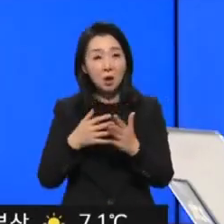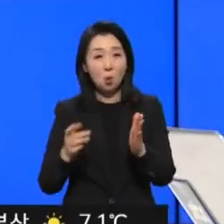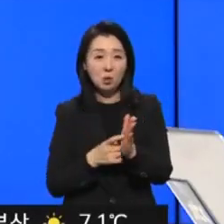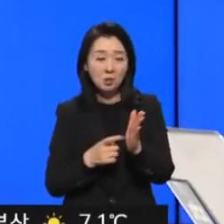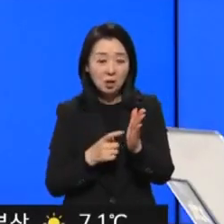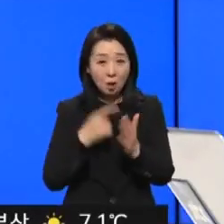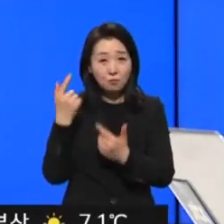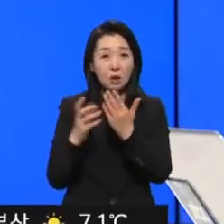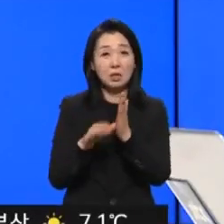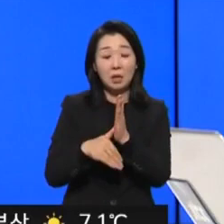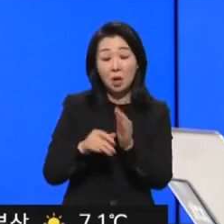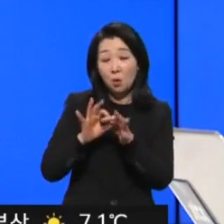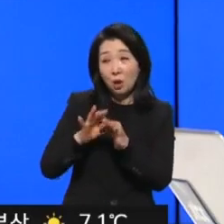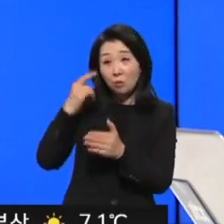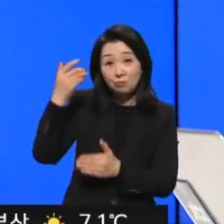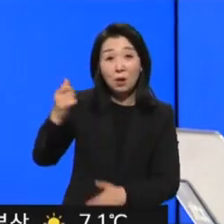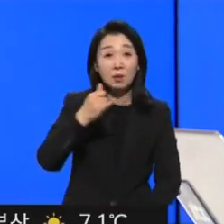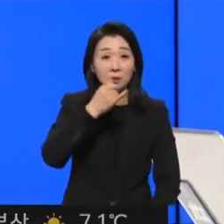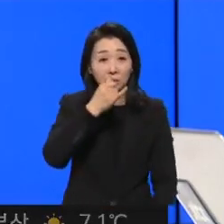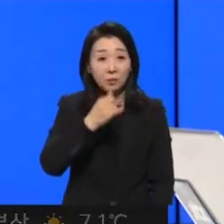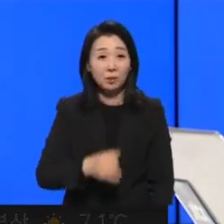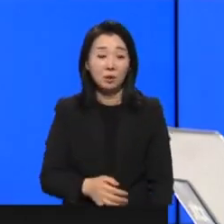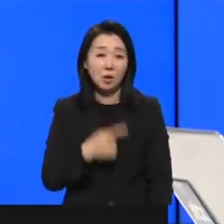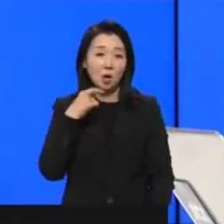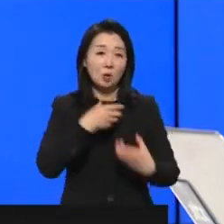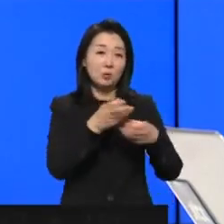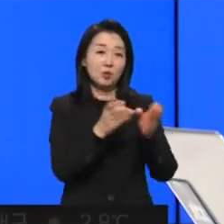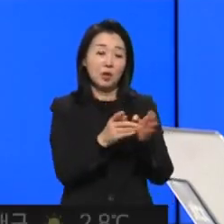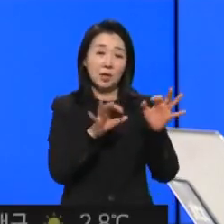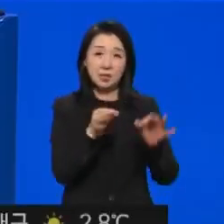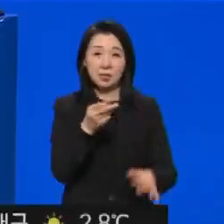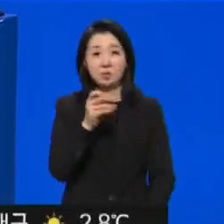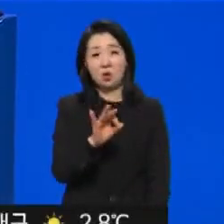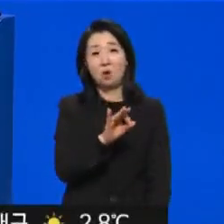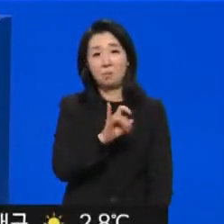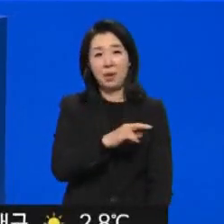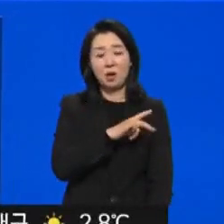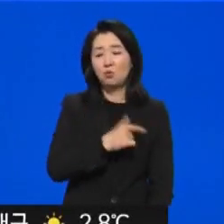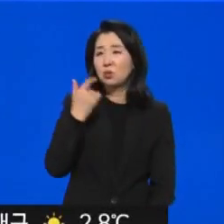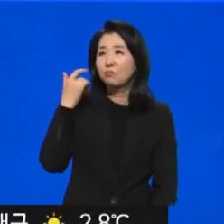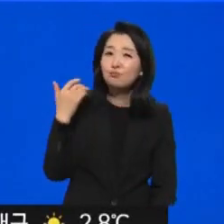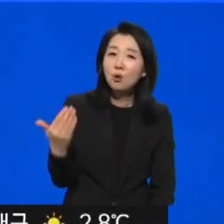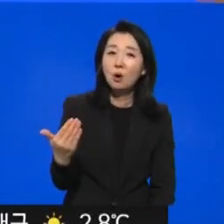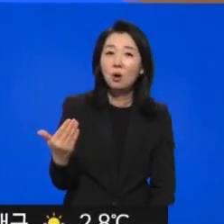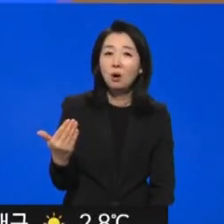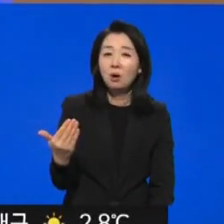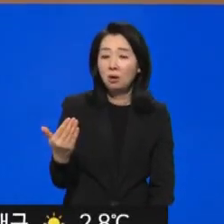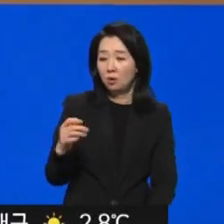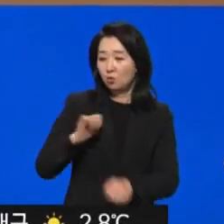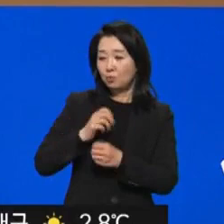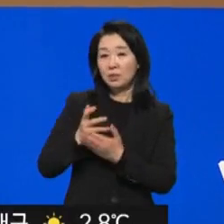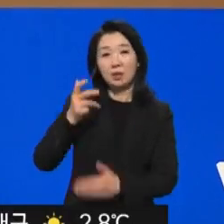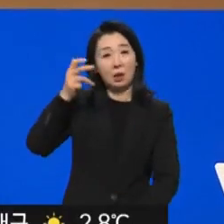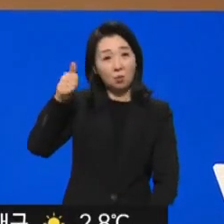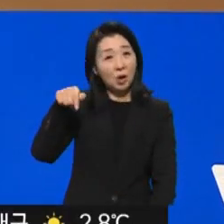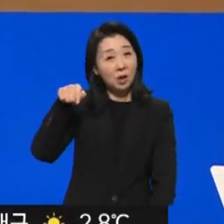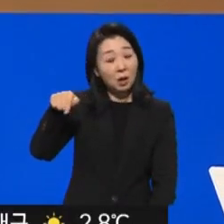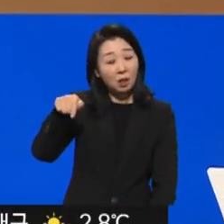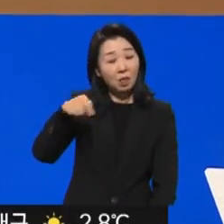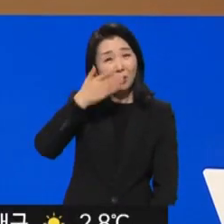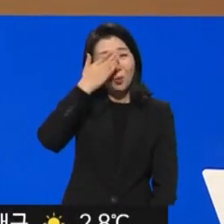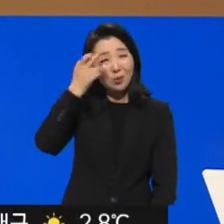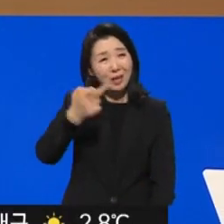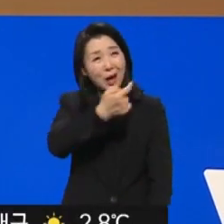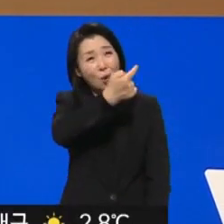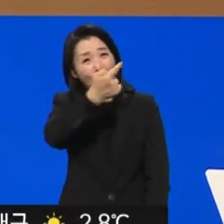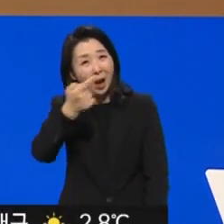현안 질의에서도 관련 질의 응답이 있었죠. 그렇습니다. 민주당 김영배 의원이 이 부분을 질의를 했는데요. 이종섭 장관은 여기에 대해서 용산까지